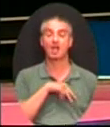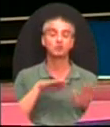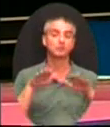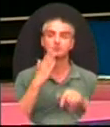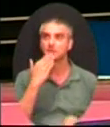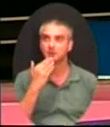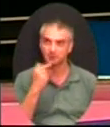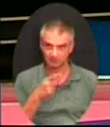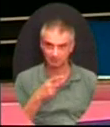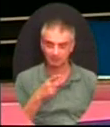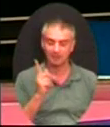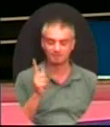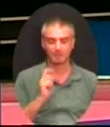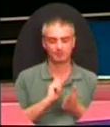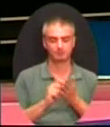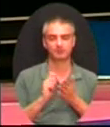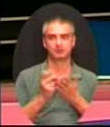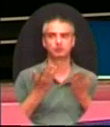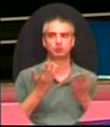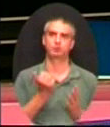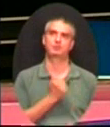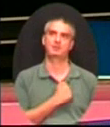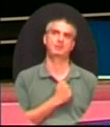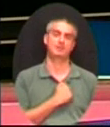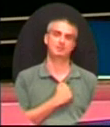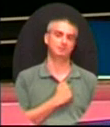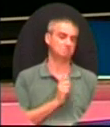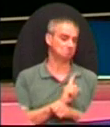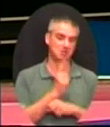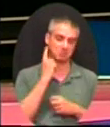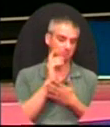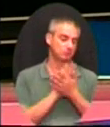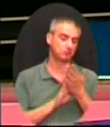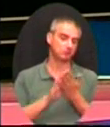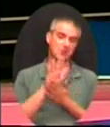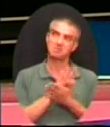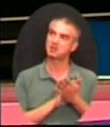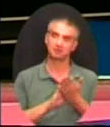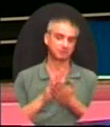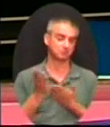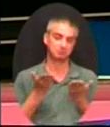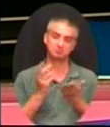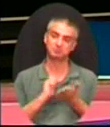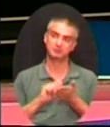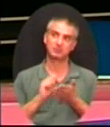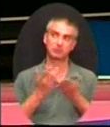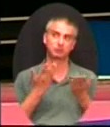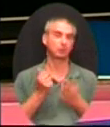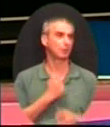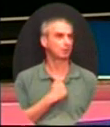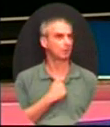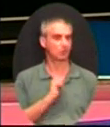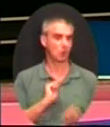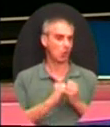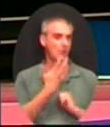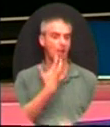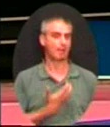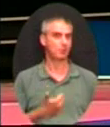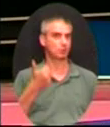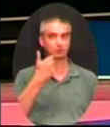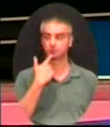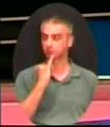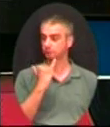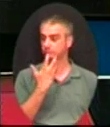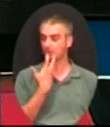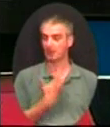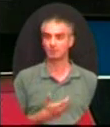ישראל ומהמשרד לשירותי דת, שבינתיים לא שמעתי כלום מהמשרד לשירותי דת. או מהרבנות הראשית. נכון, גם לא יכולה